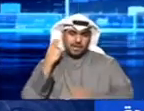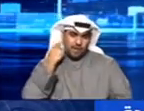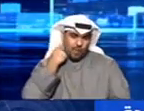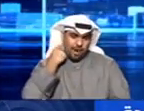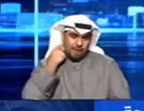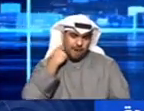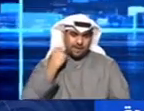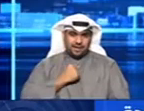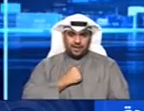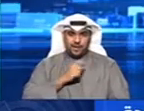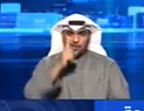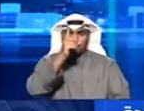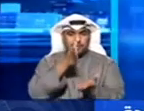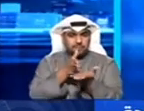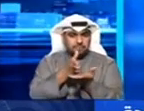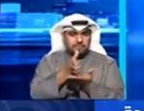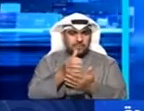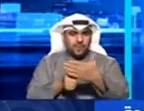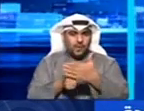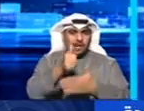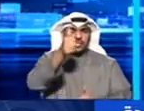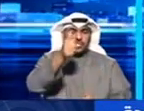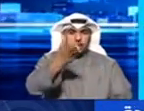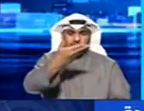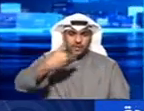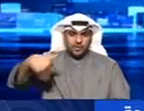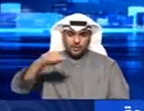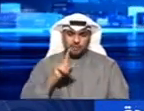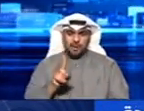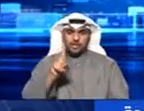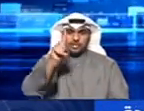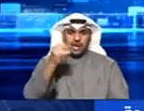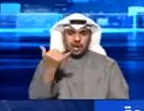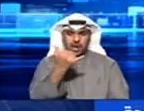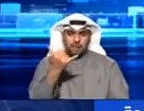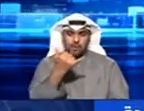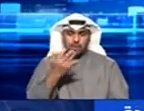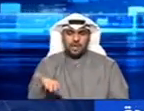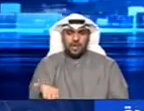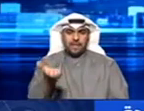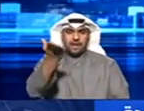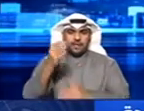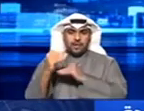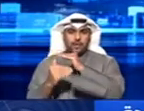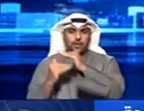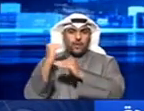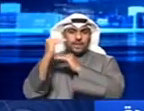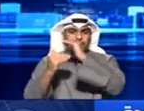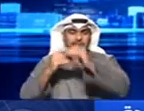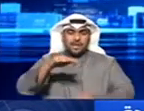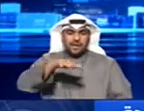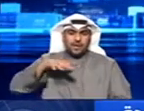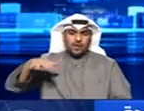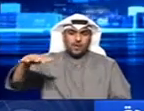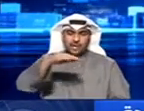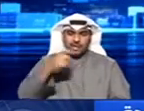إليهم، وأن يسدد الخطى ويكلل بالنجاح جهودهم من أجل بلوغ نهضة تنموية شاملة لوطننا